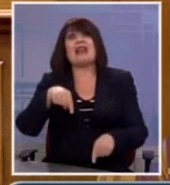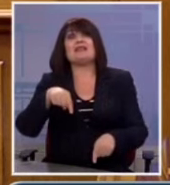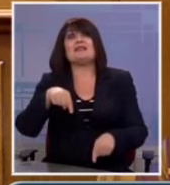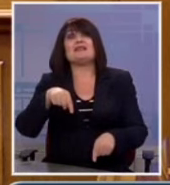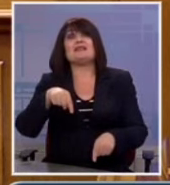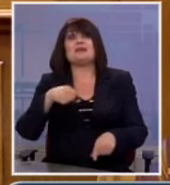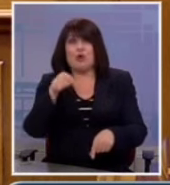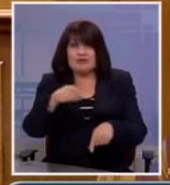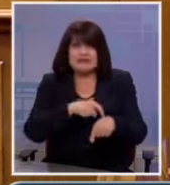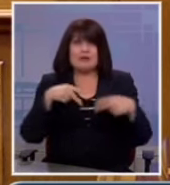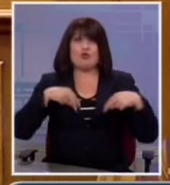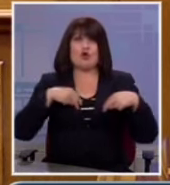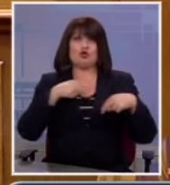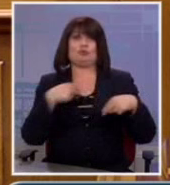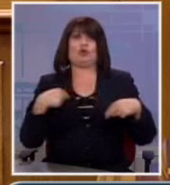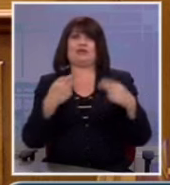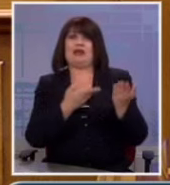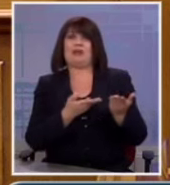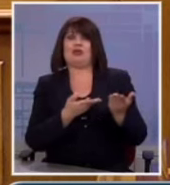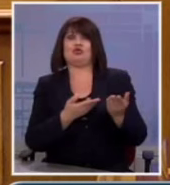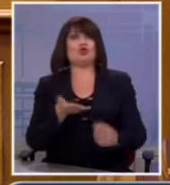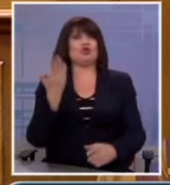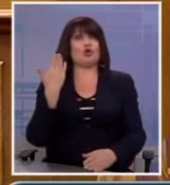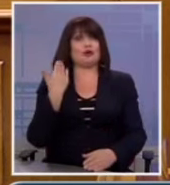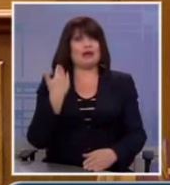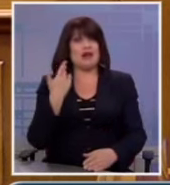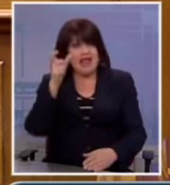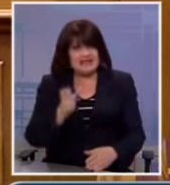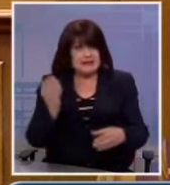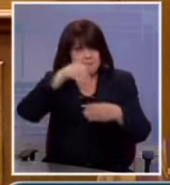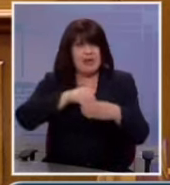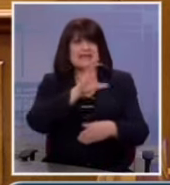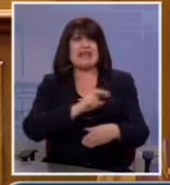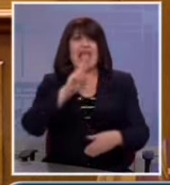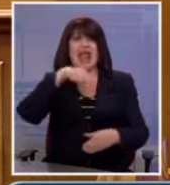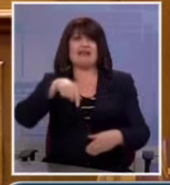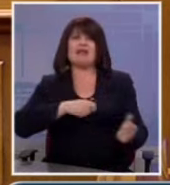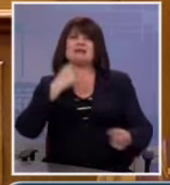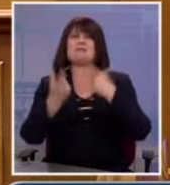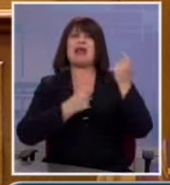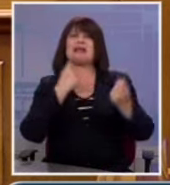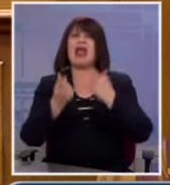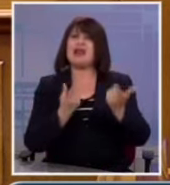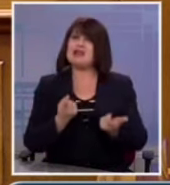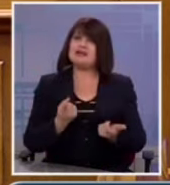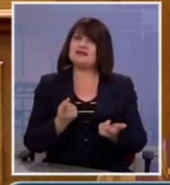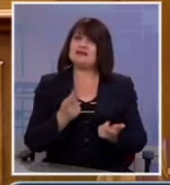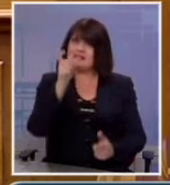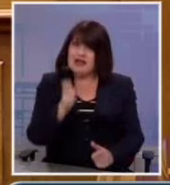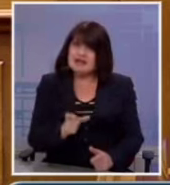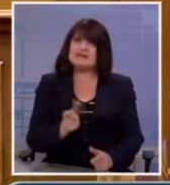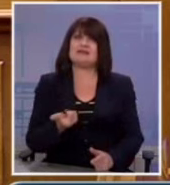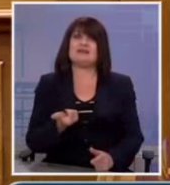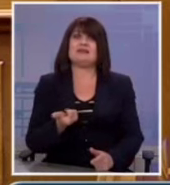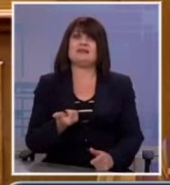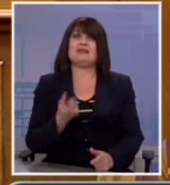προείσταμε. Και σε καιρούς όπου υπήρχε κατασπατάληση πόρων, την οποία κατασπατάληση με